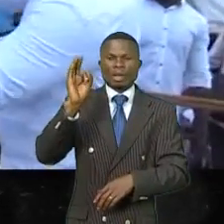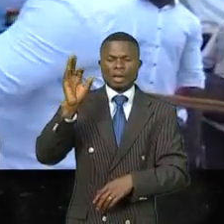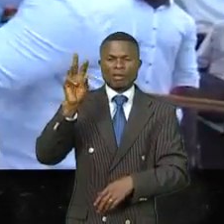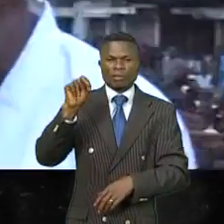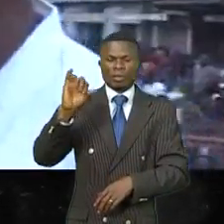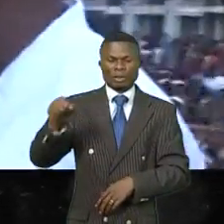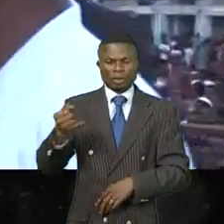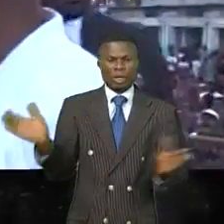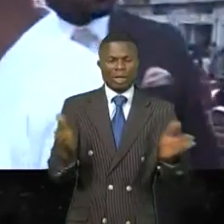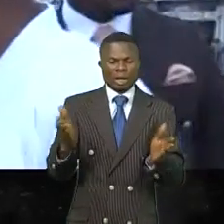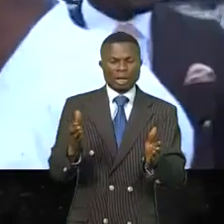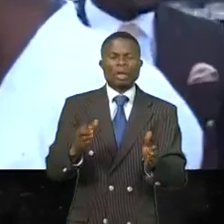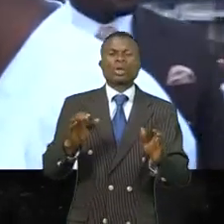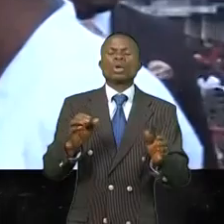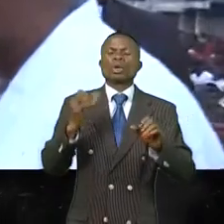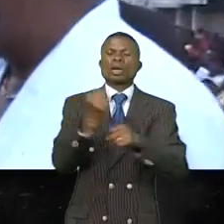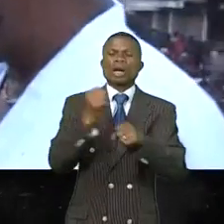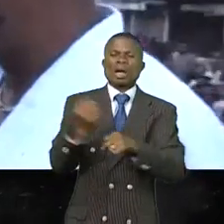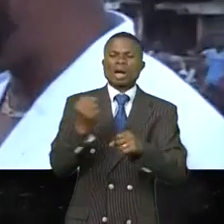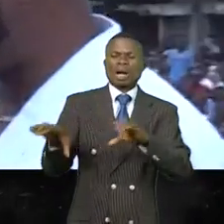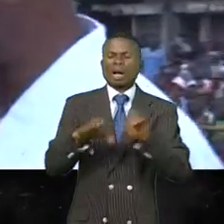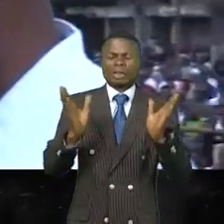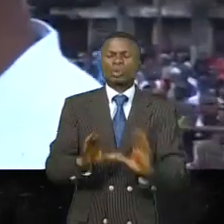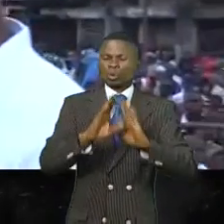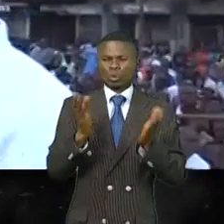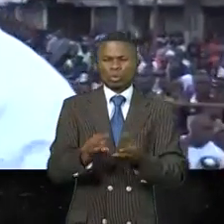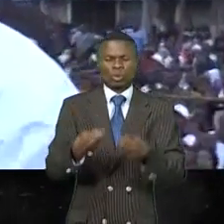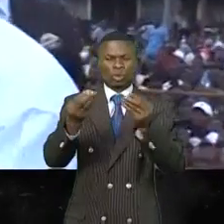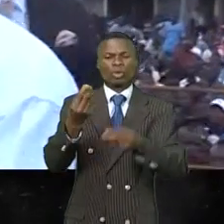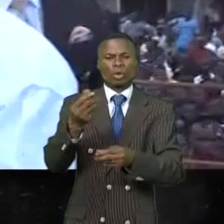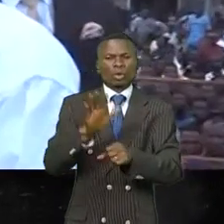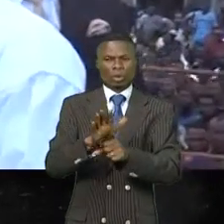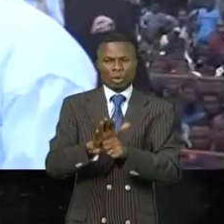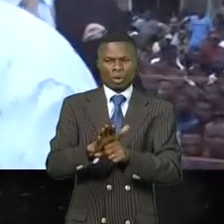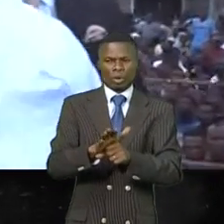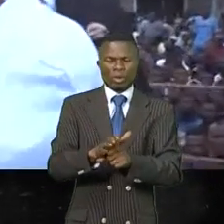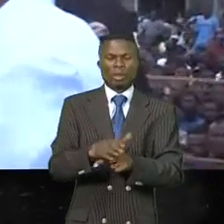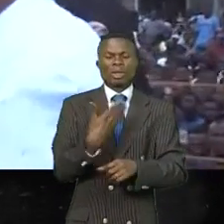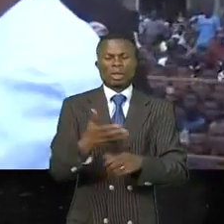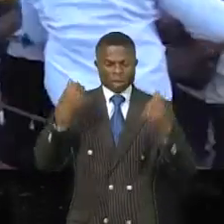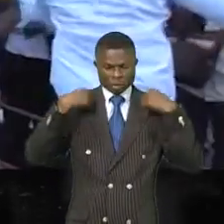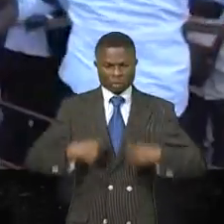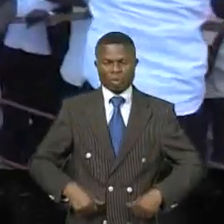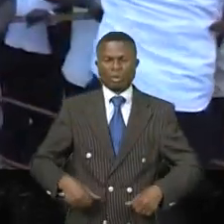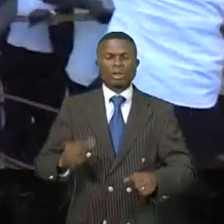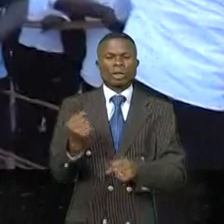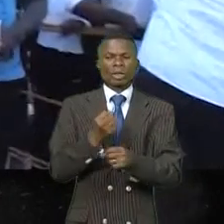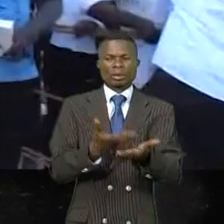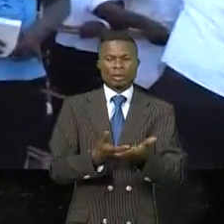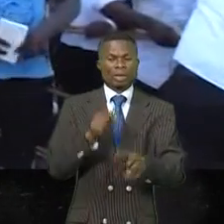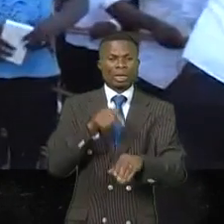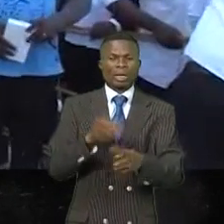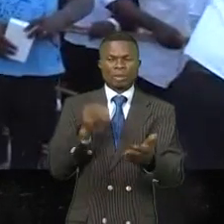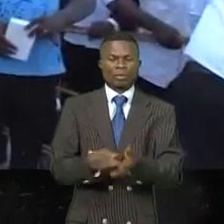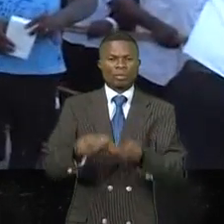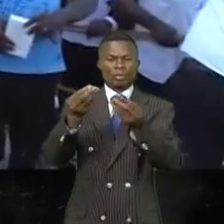et encourager ses athlètes a remis une enveloppe consistante et des équipements de travail. Autre temps fort, c'est